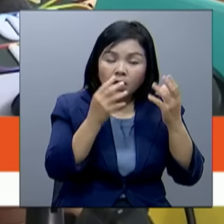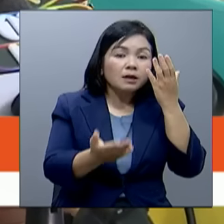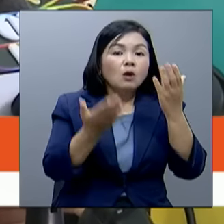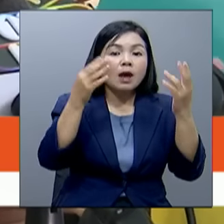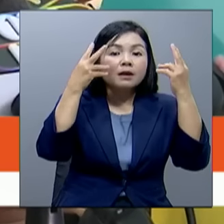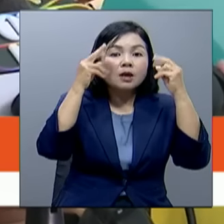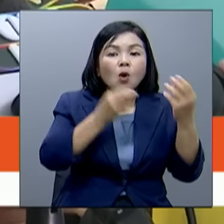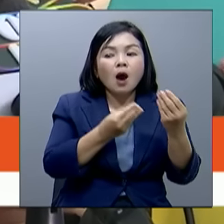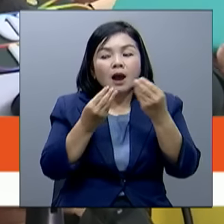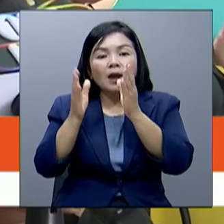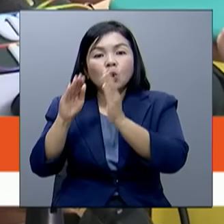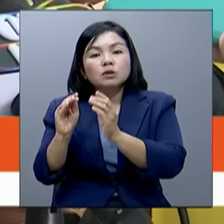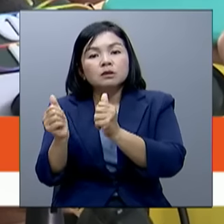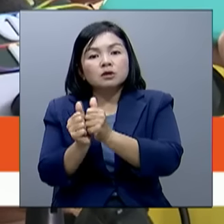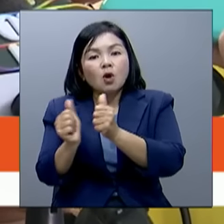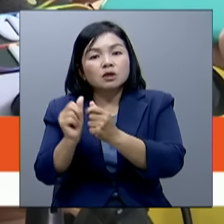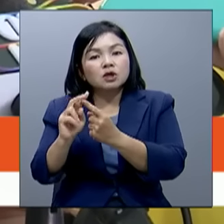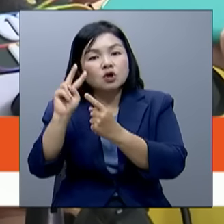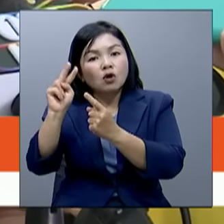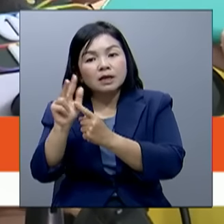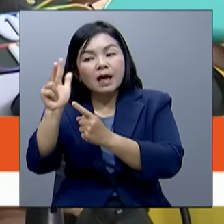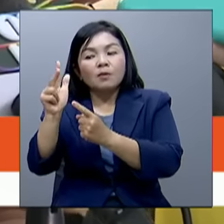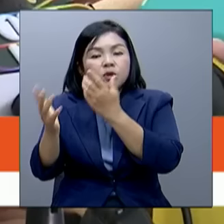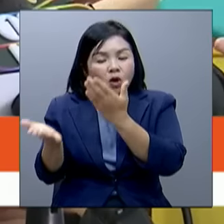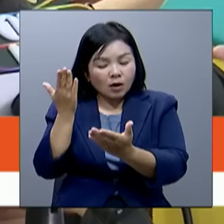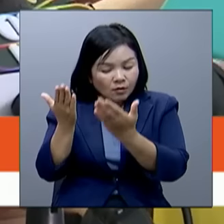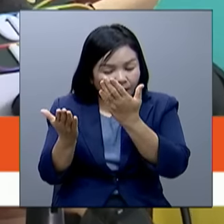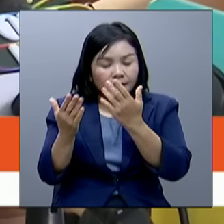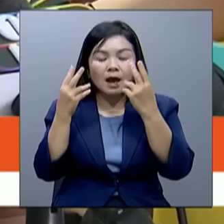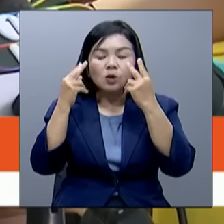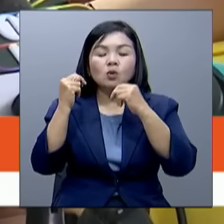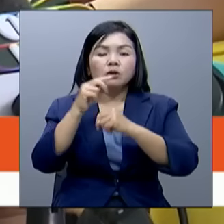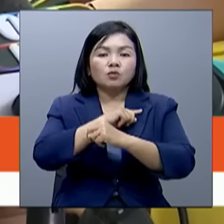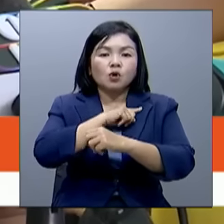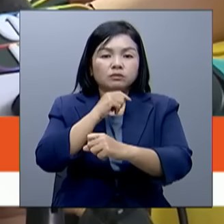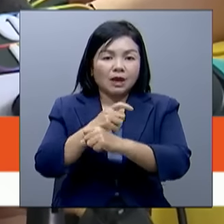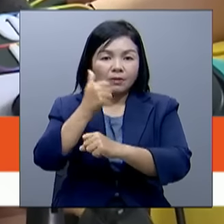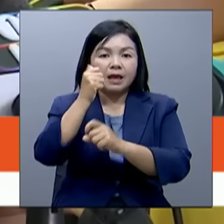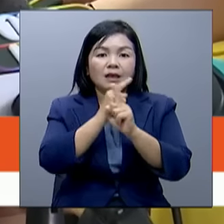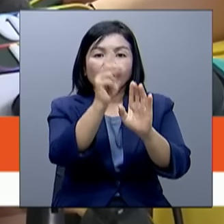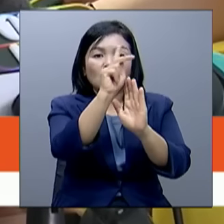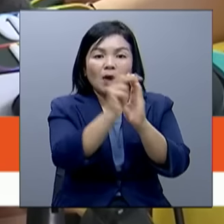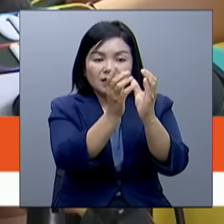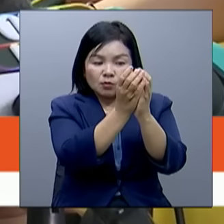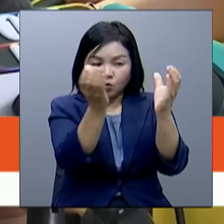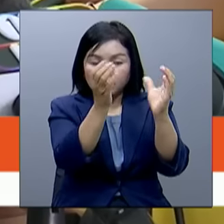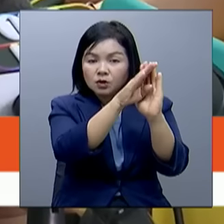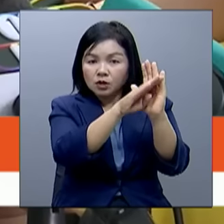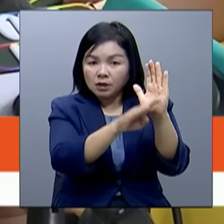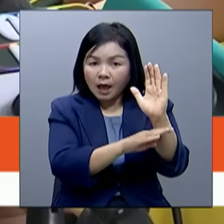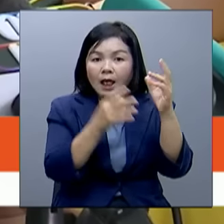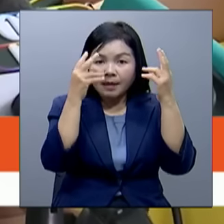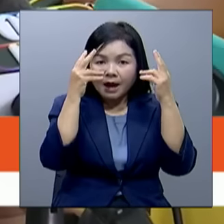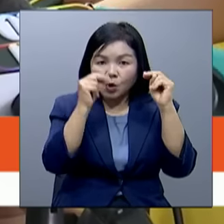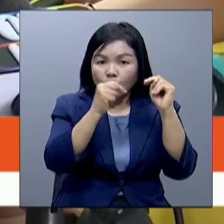2สล3ก็แล้วไปแต่ท่านยังสามารถทำหน้าที่นี้ได้รัฐธรรมนูญเขาบอกไว้แล้วว่ากรณีที่นายกรัฐมนตรีจะทำหน้า